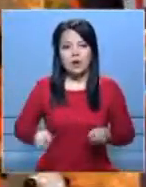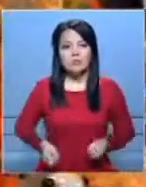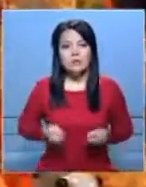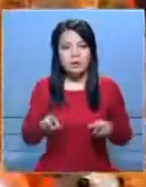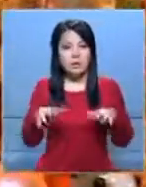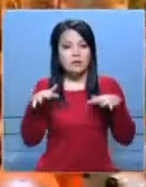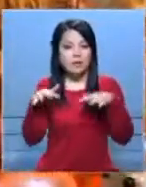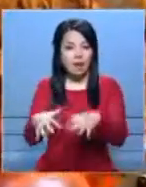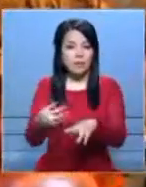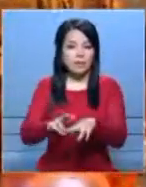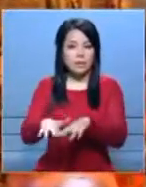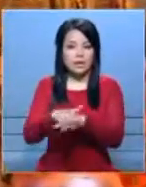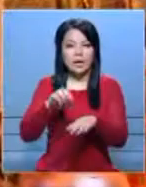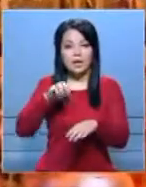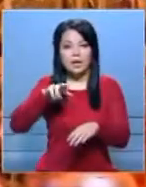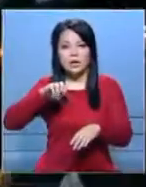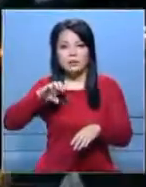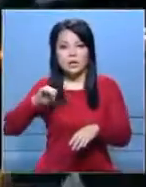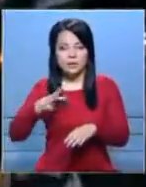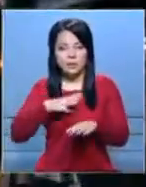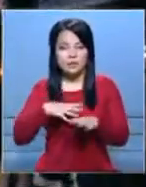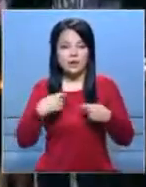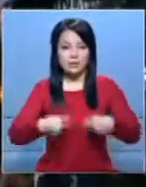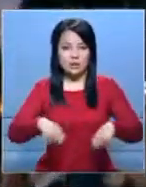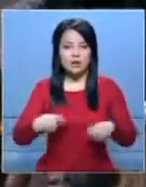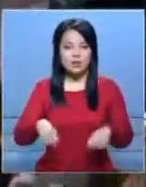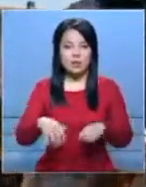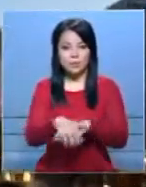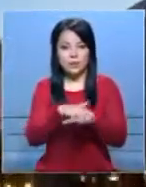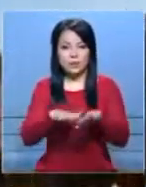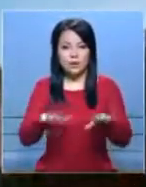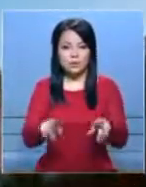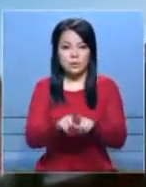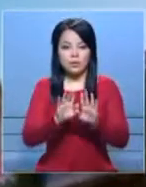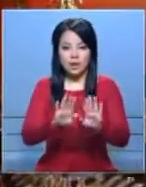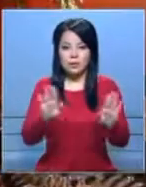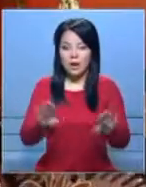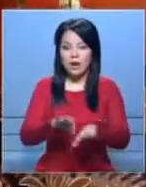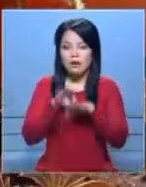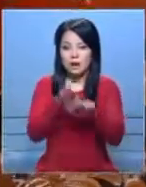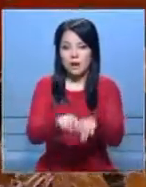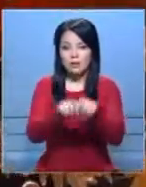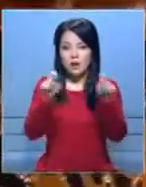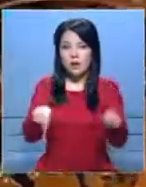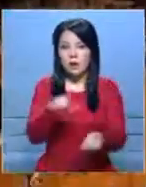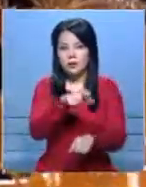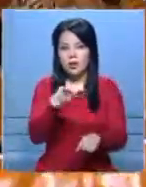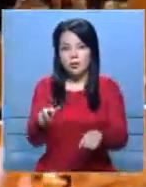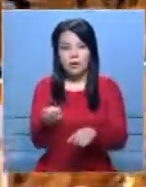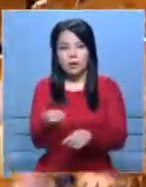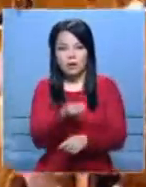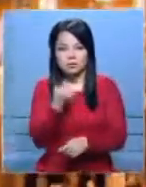әрекеттерге қарамастан Елисей алаңындағы жәрмеңке де ашылыпты. Дегенмен мұнда өткен жылдармен салыстырғанда адам қарасы